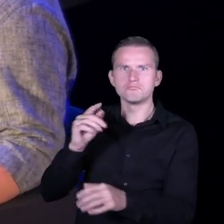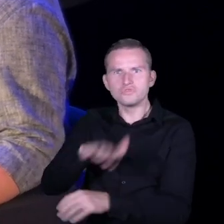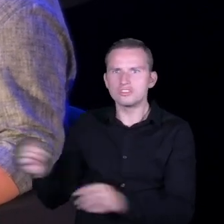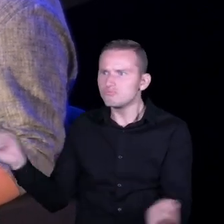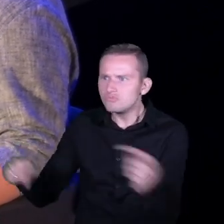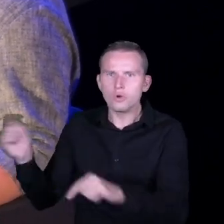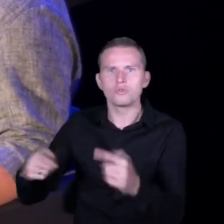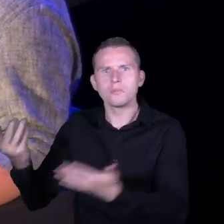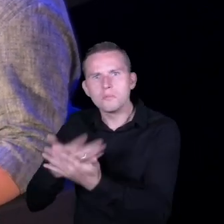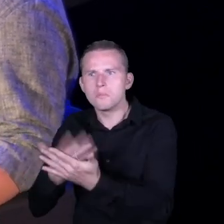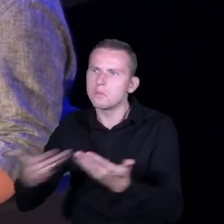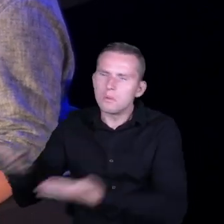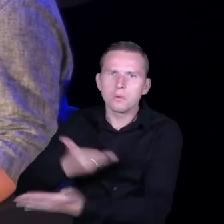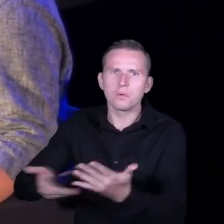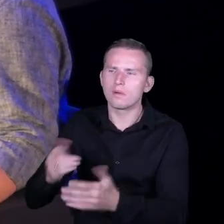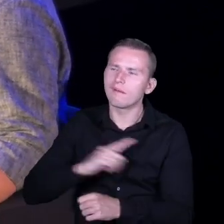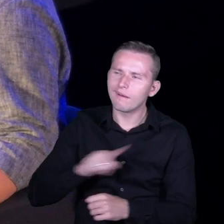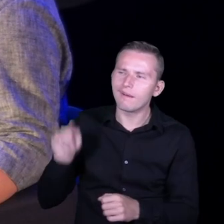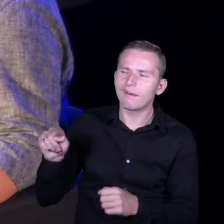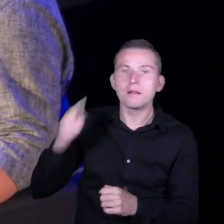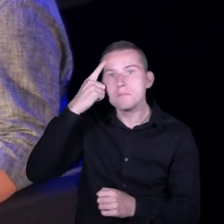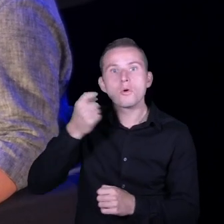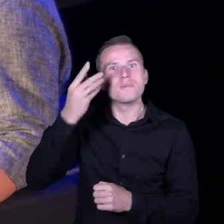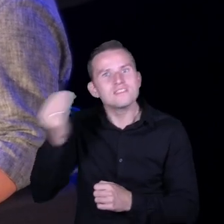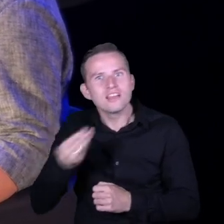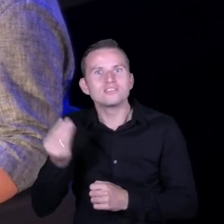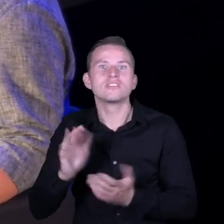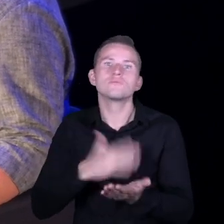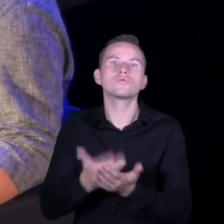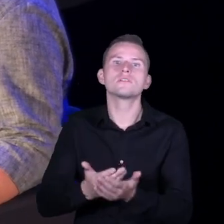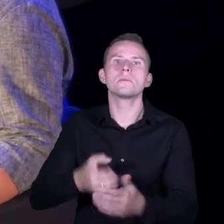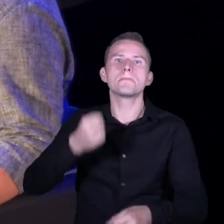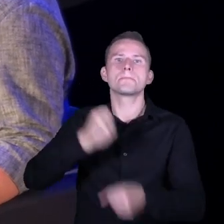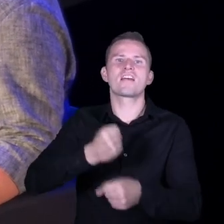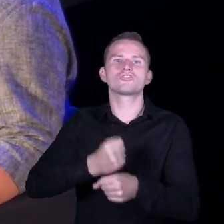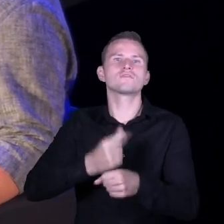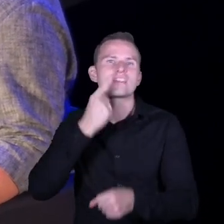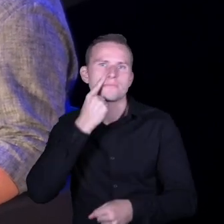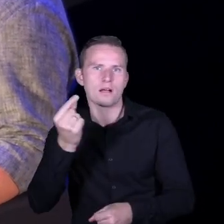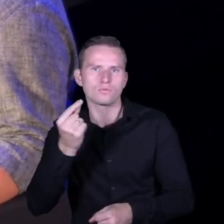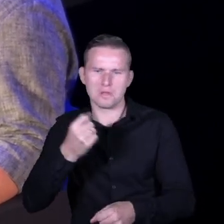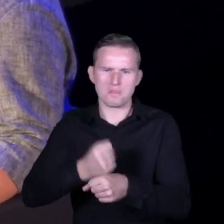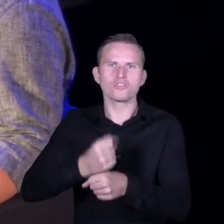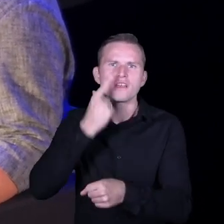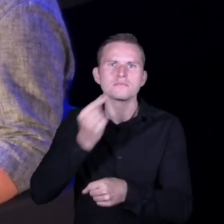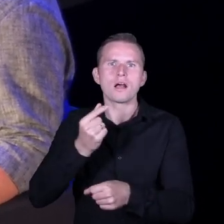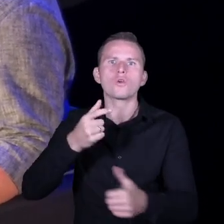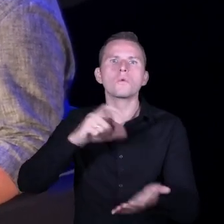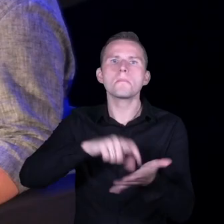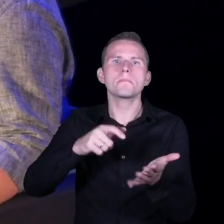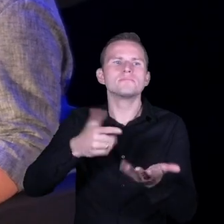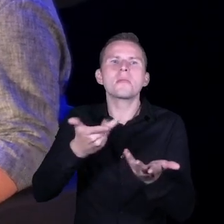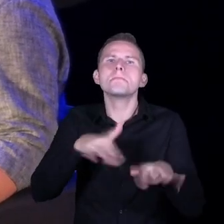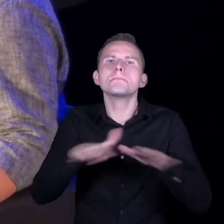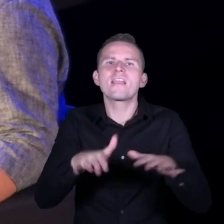stworzyliśmy pracownię smaku, czyli miejsce, w którym możemy wszyscy spotkać się przy stole, gotować, ale nie do